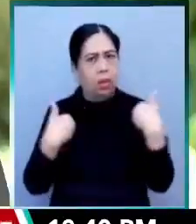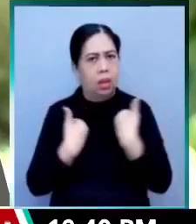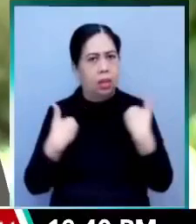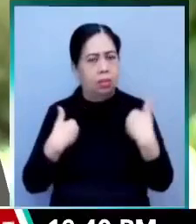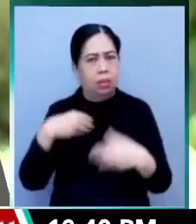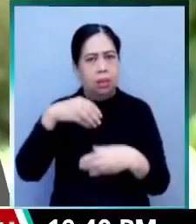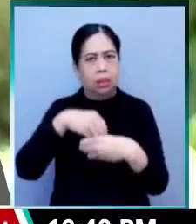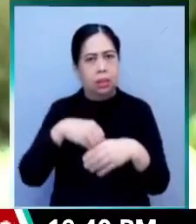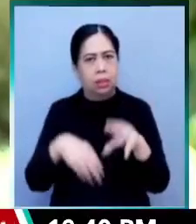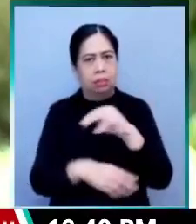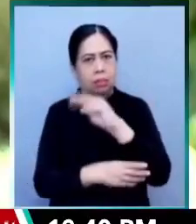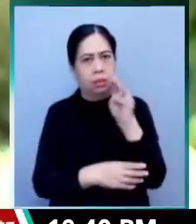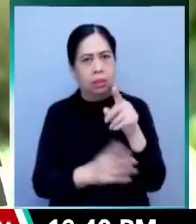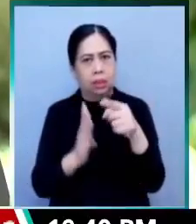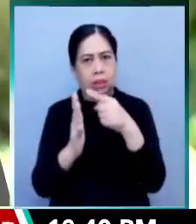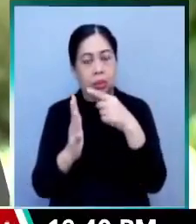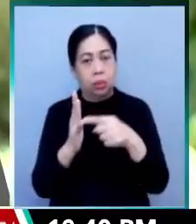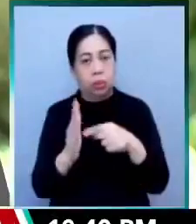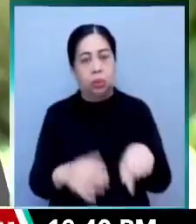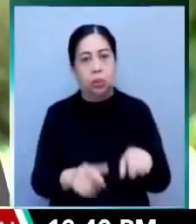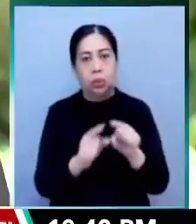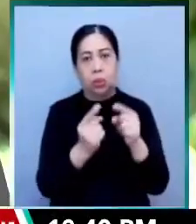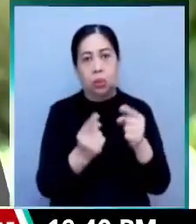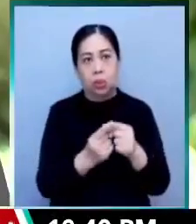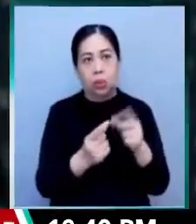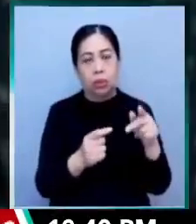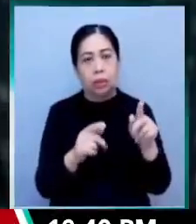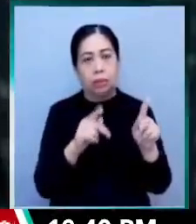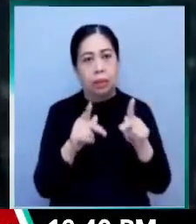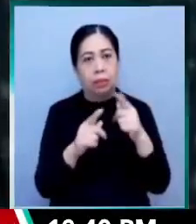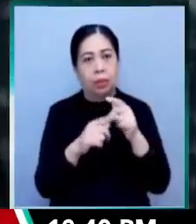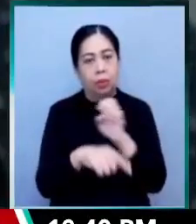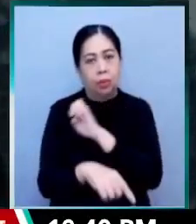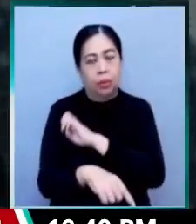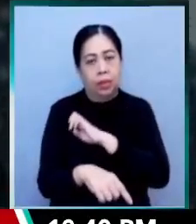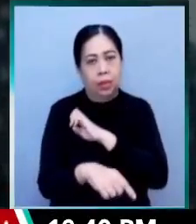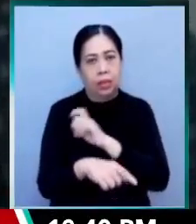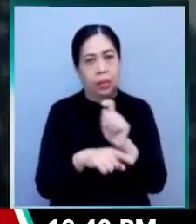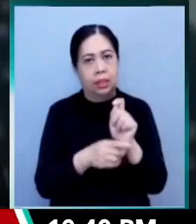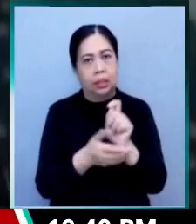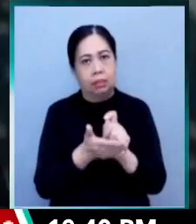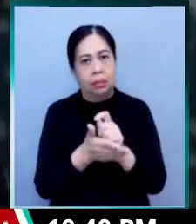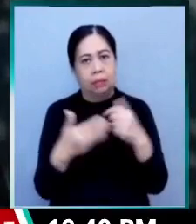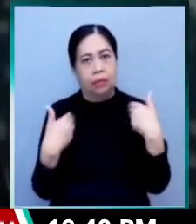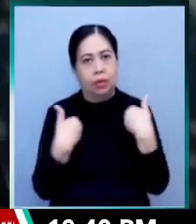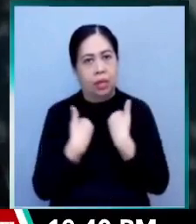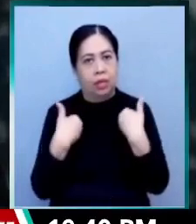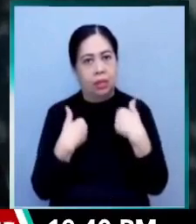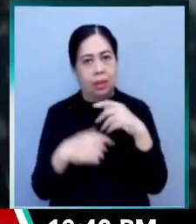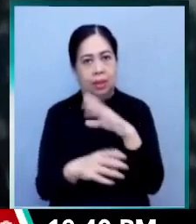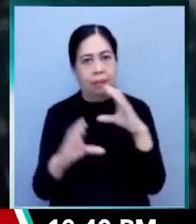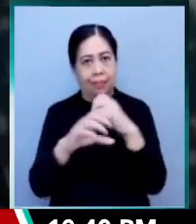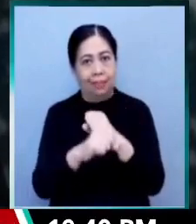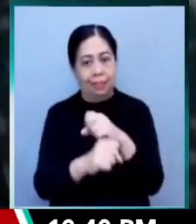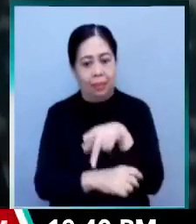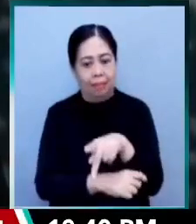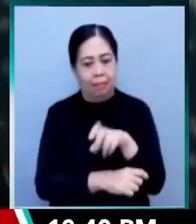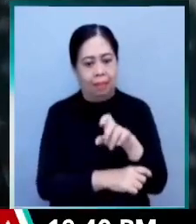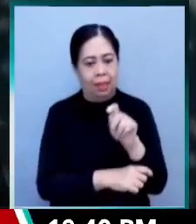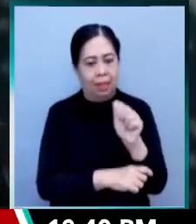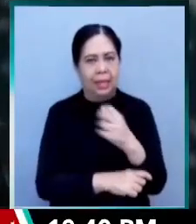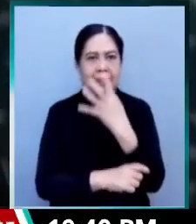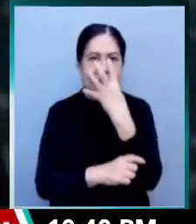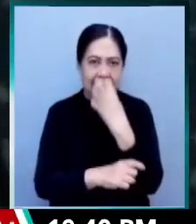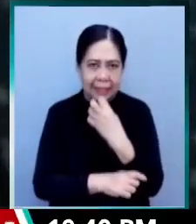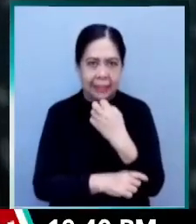Zoo. Ang grupong People for the Ethical Treatment of Animals o PETA naman galit at dismayado sa sinapit ni